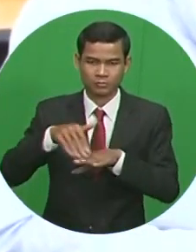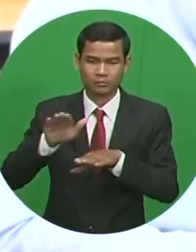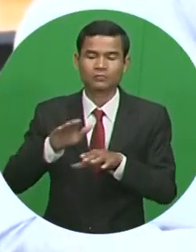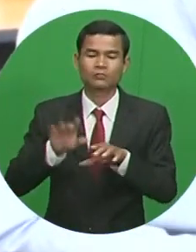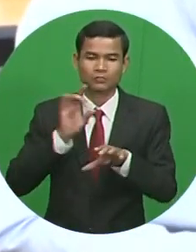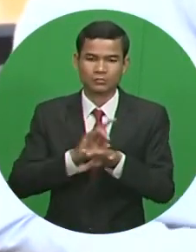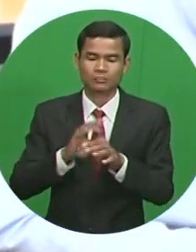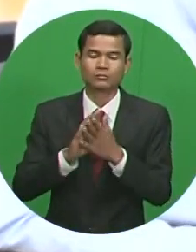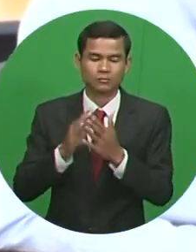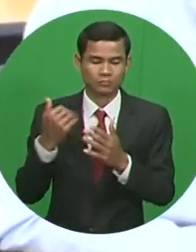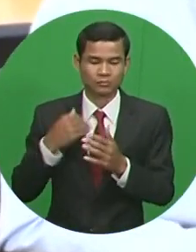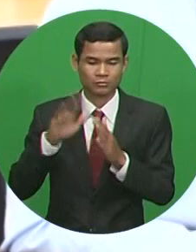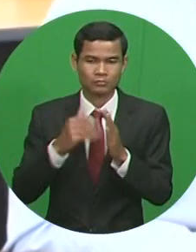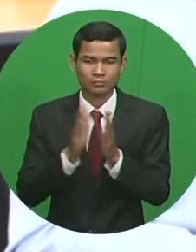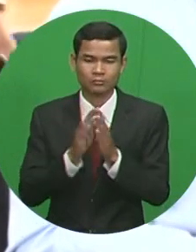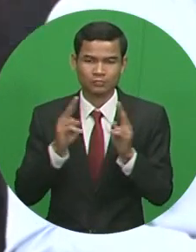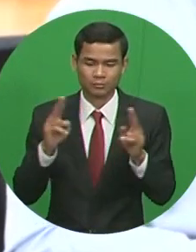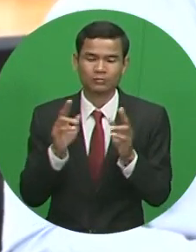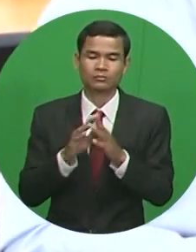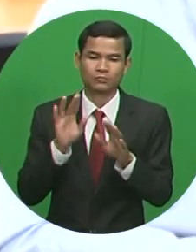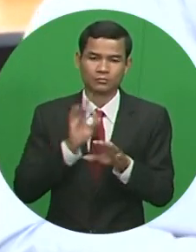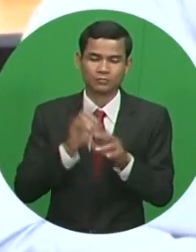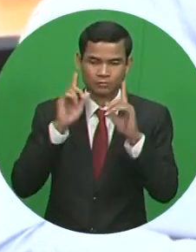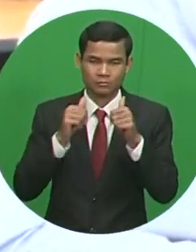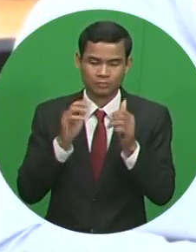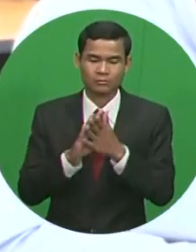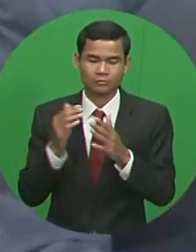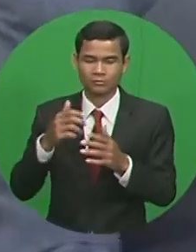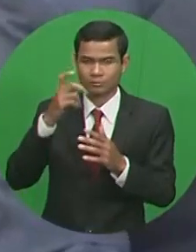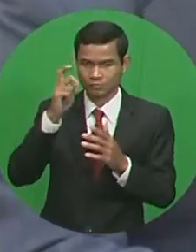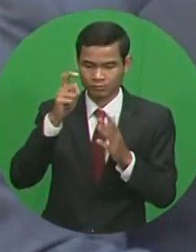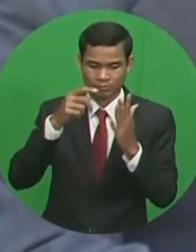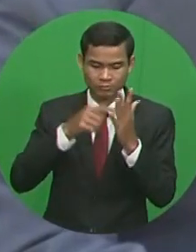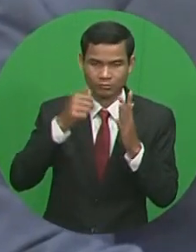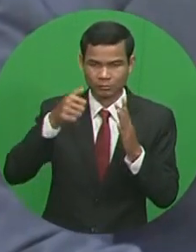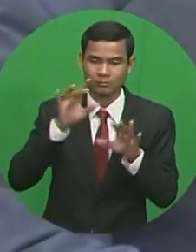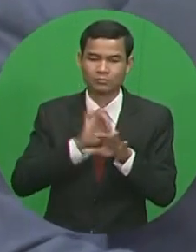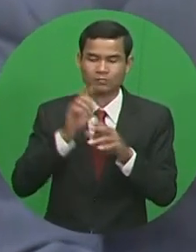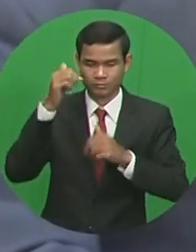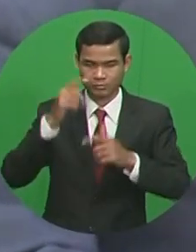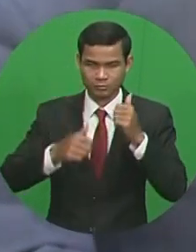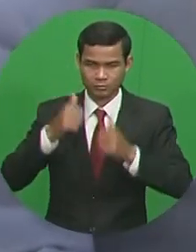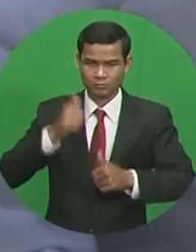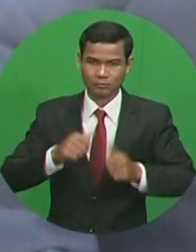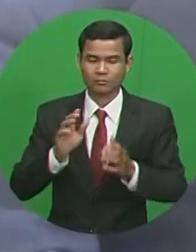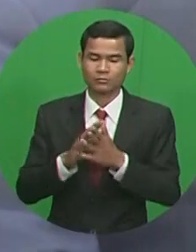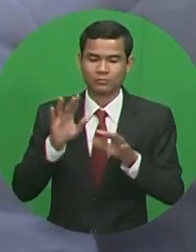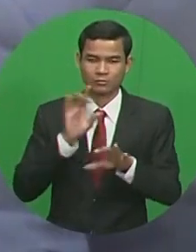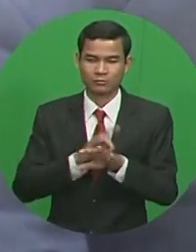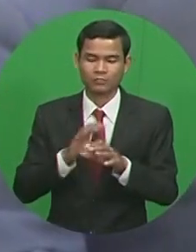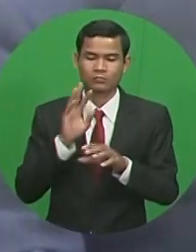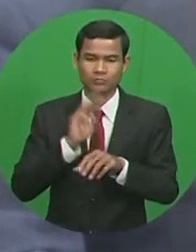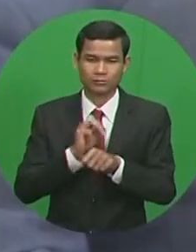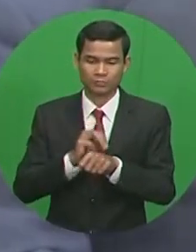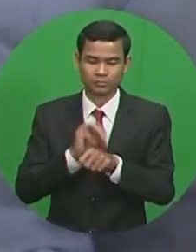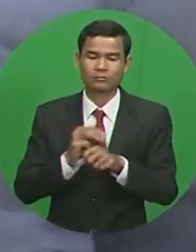លែងអំណរគុណយ៉ាងជ្រាលជ្រៅចំពោះវត្តមានឯកឧត្តមឈិតសុខុនរដ្ឋមន្ត្រីព្រមទាំងមន្ត្រីថ្នាក់ដឹកនាំក្រសួងធម្ម